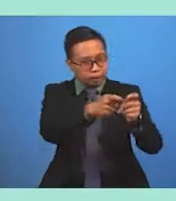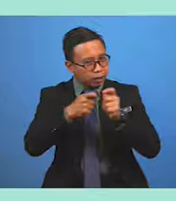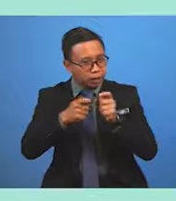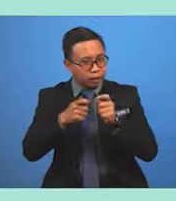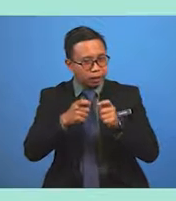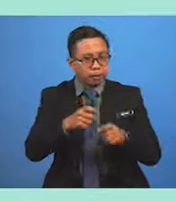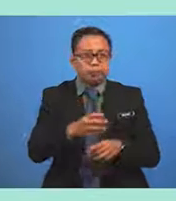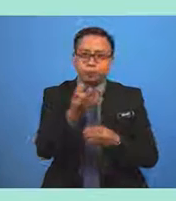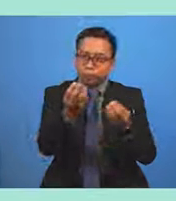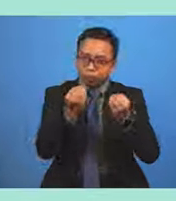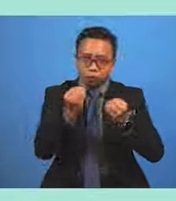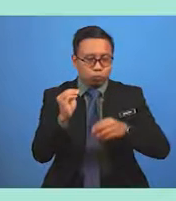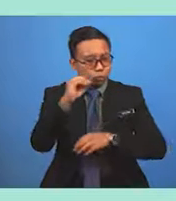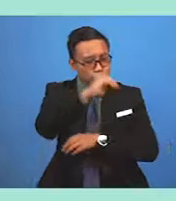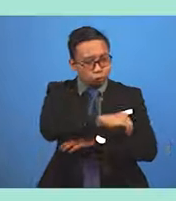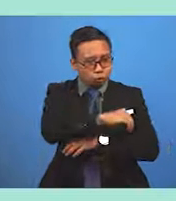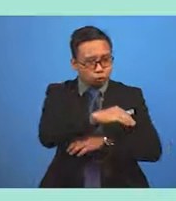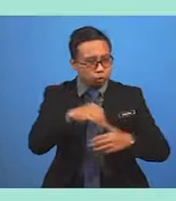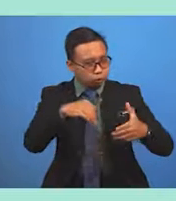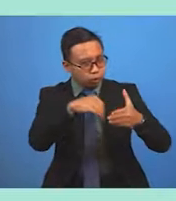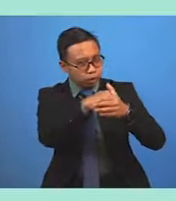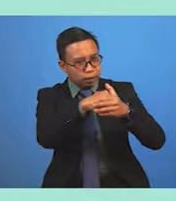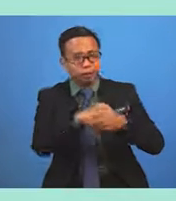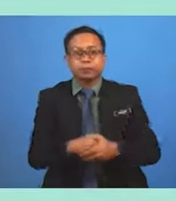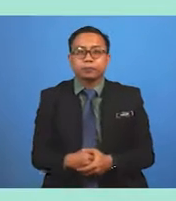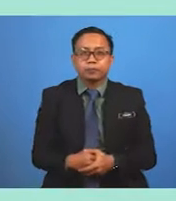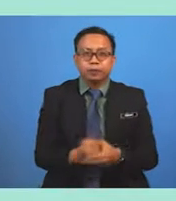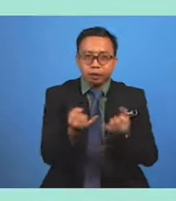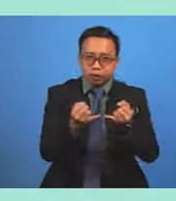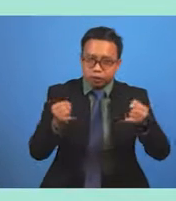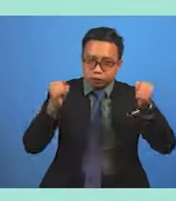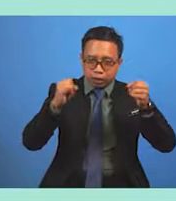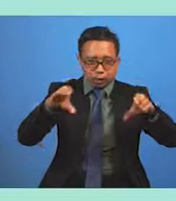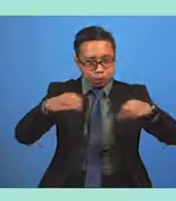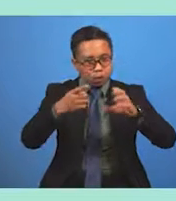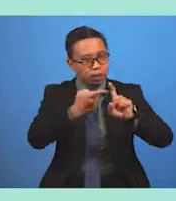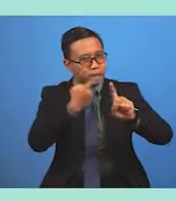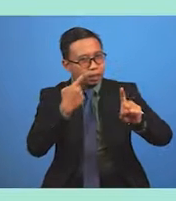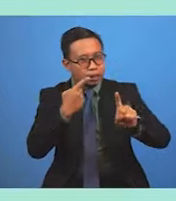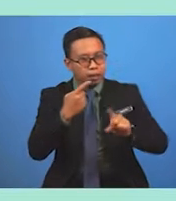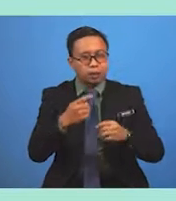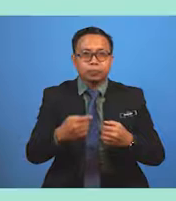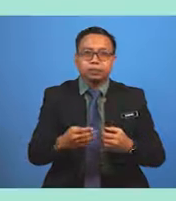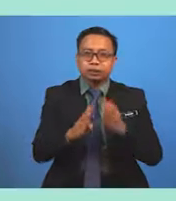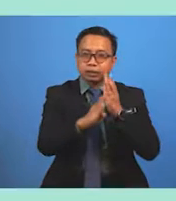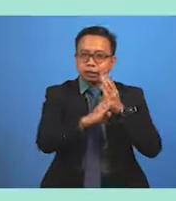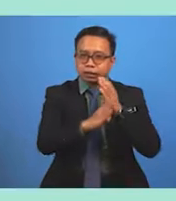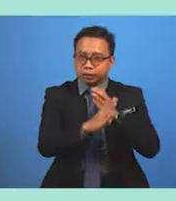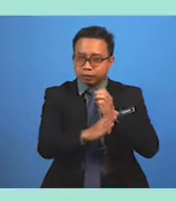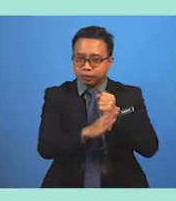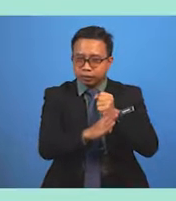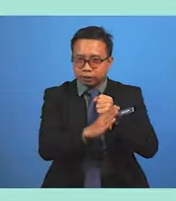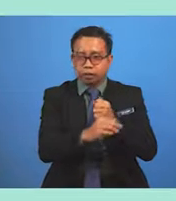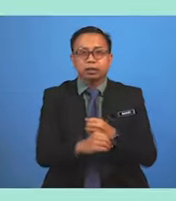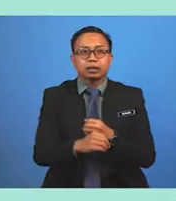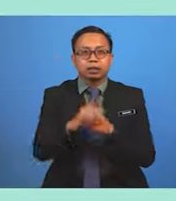musuh untuk menghampiri kawasan tersebut. Jerat yang diperbuat daripada besi mempunyai